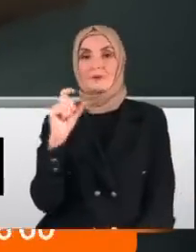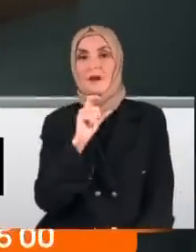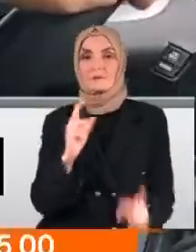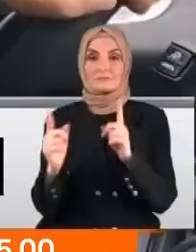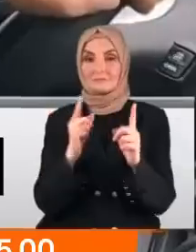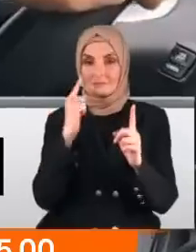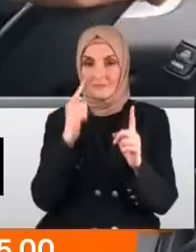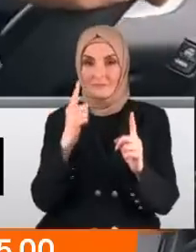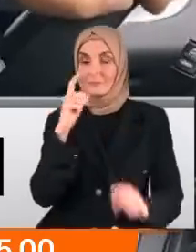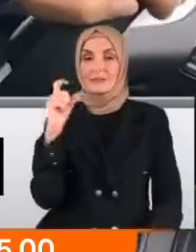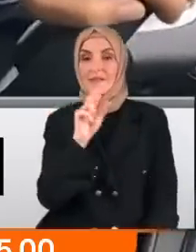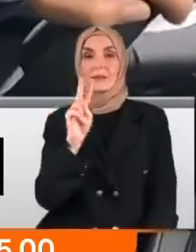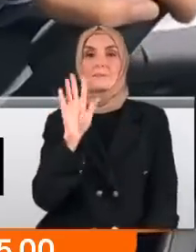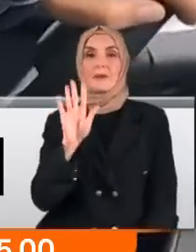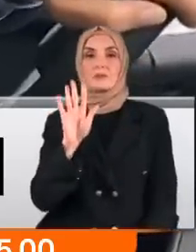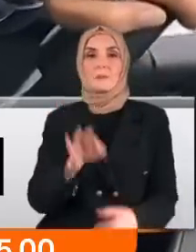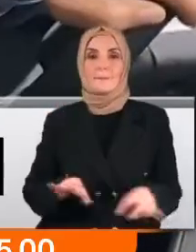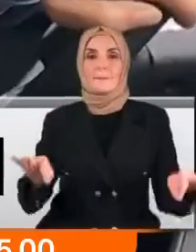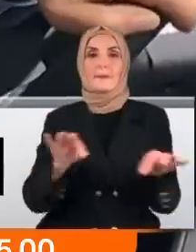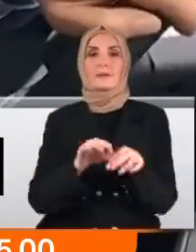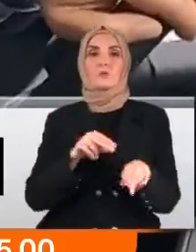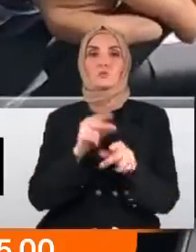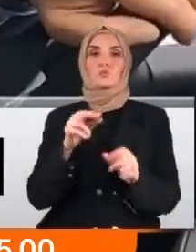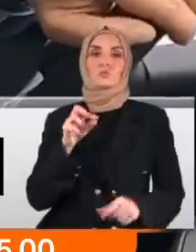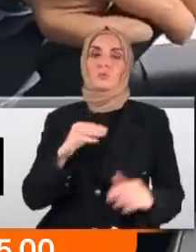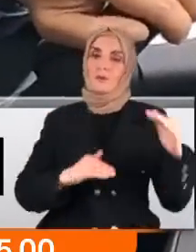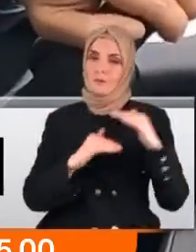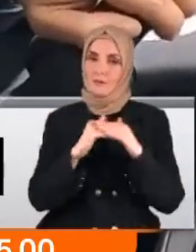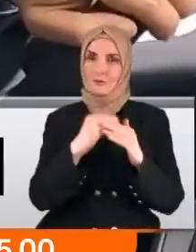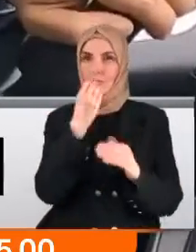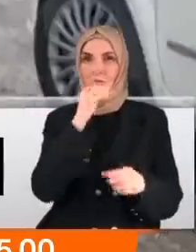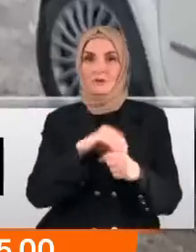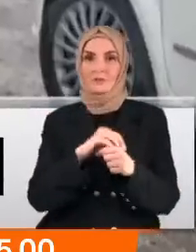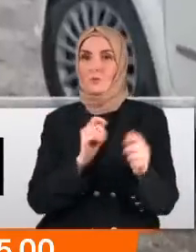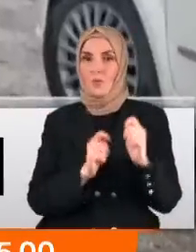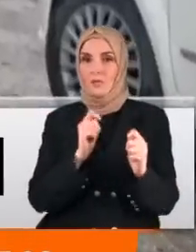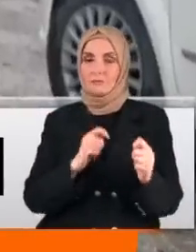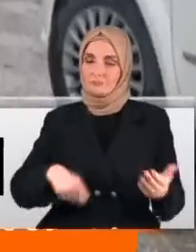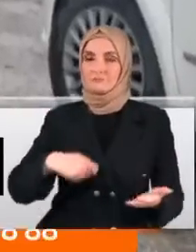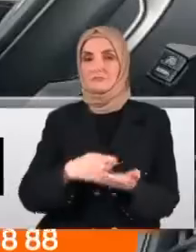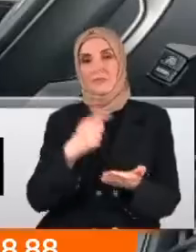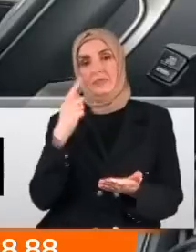25 metreküp'e kadar ki mutfak kullanımlarını yine biz karşılayacağız.